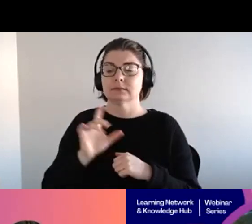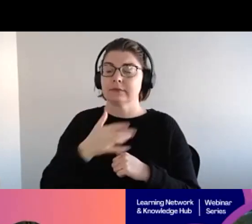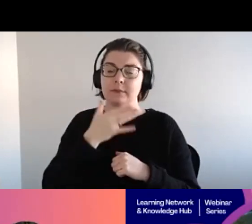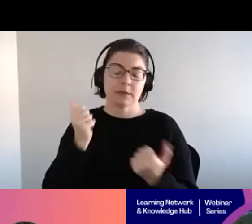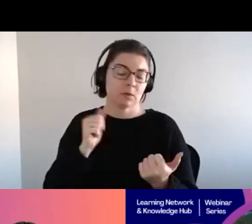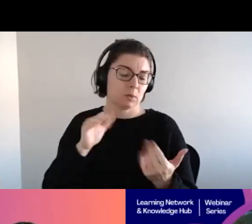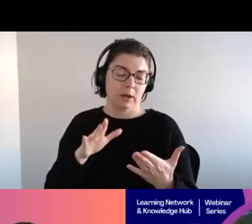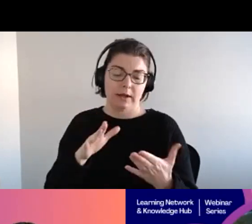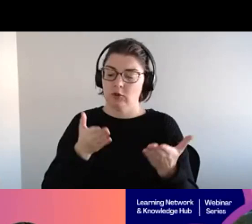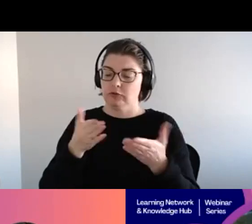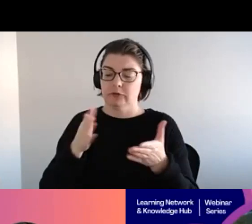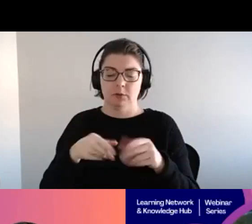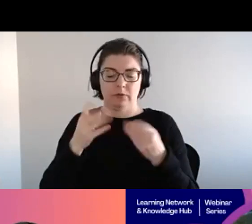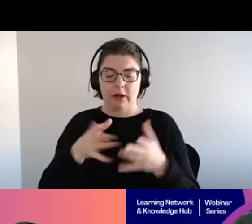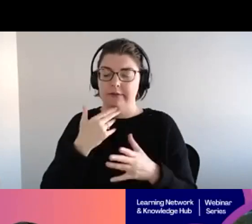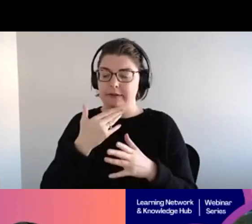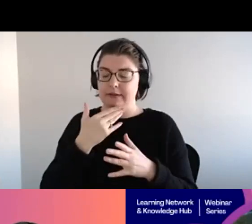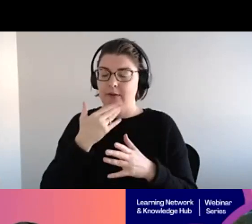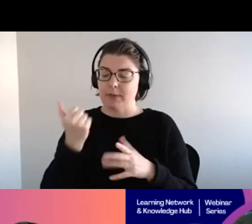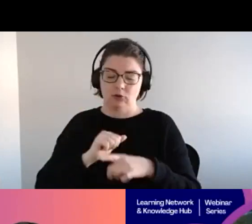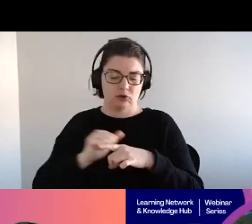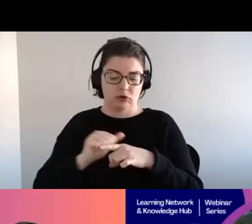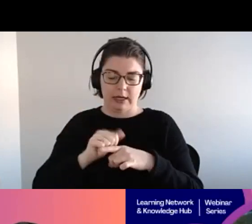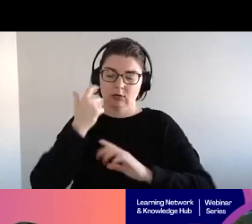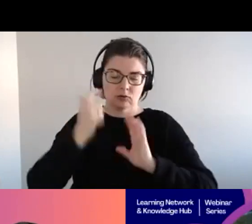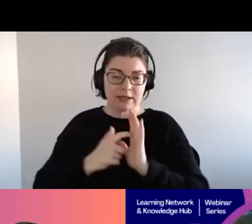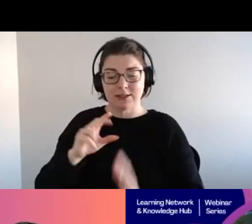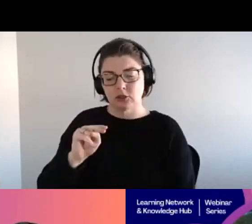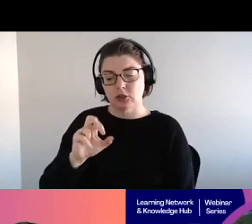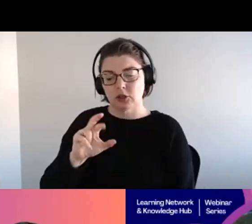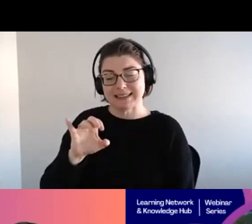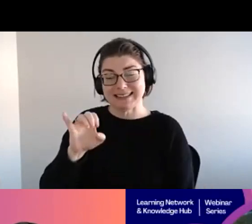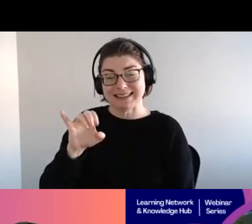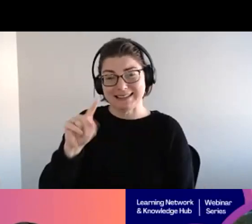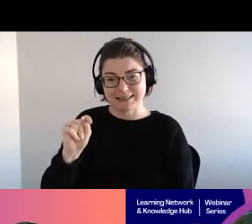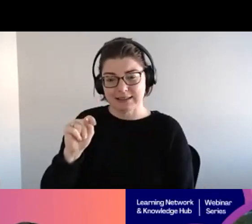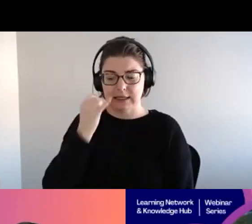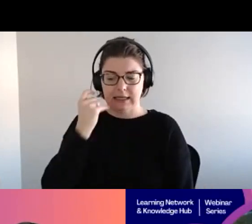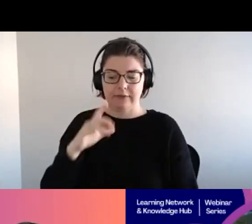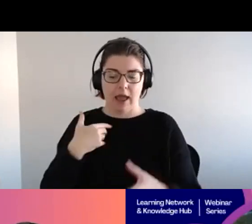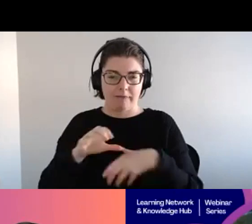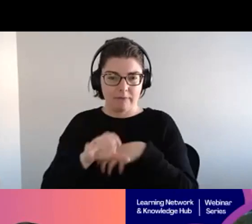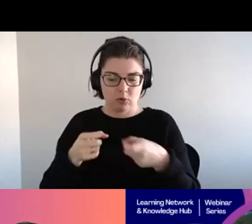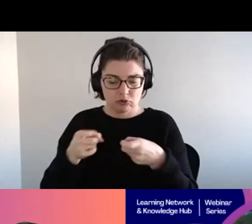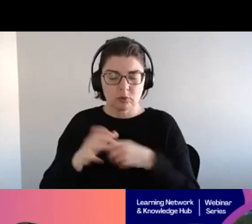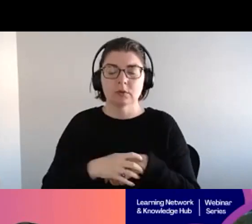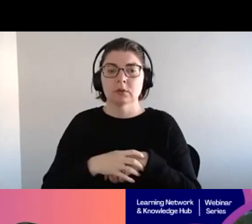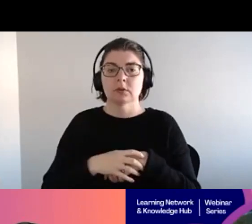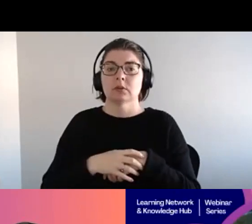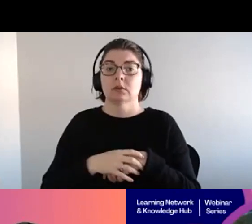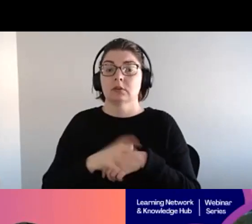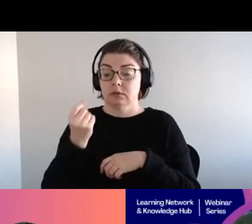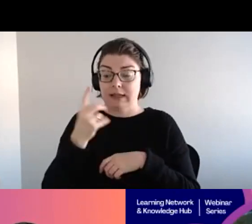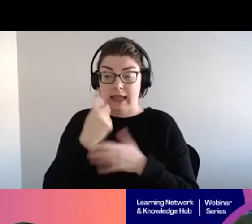il faut que les fournisseurs de serviette ait une meilleure formation de base pour identifier le contrôle coercitif le narcissique la